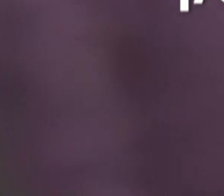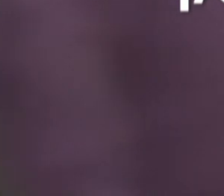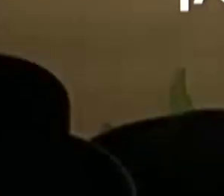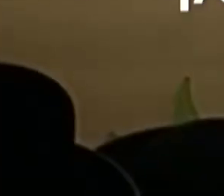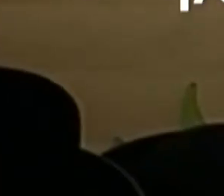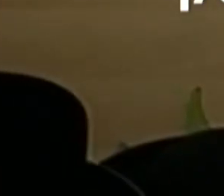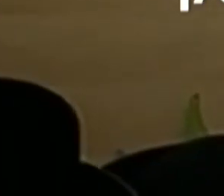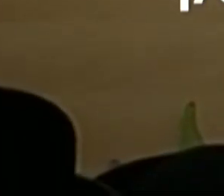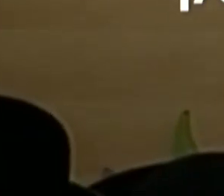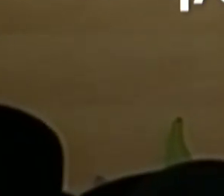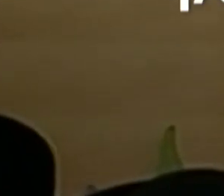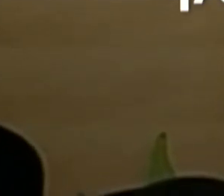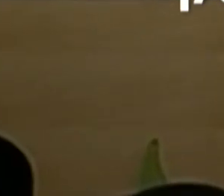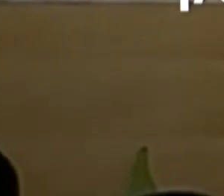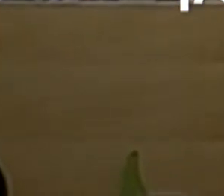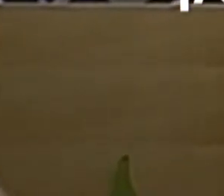יש ניסויים